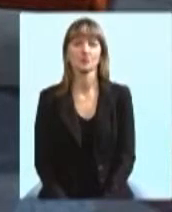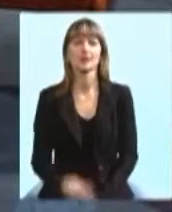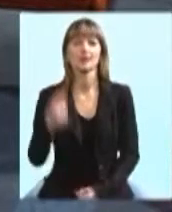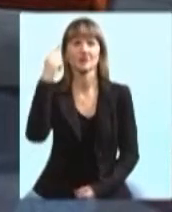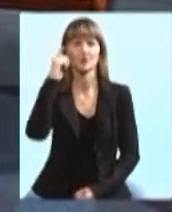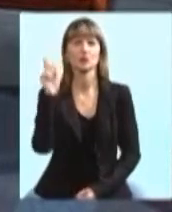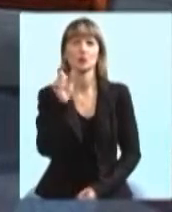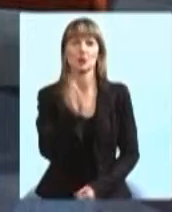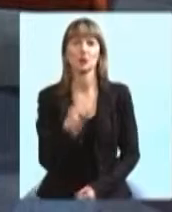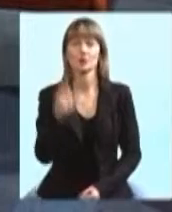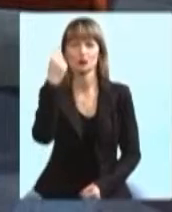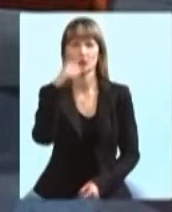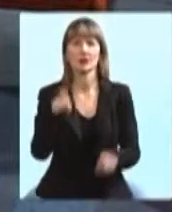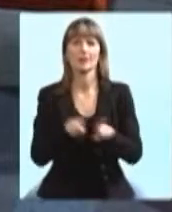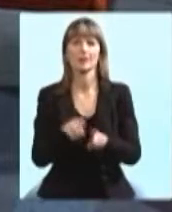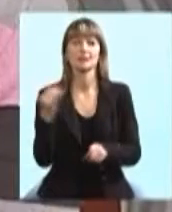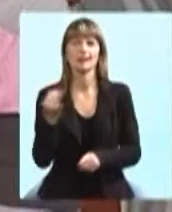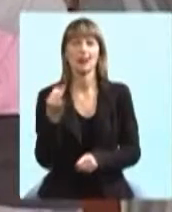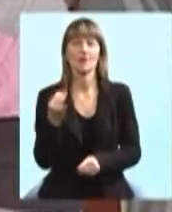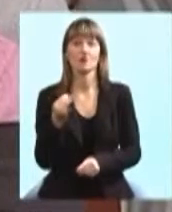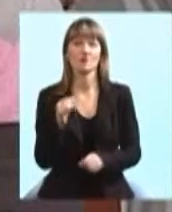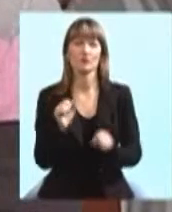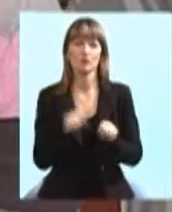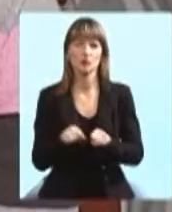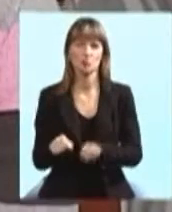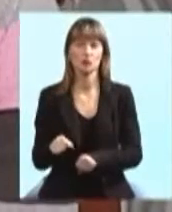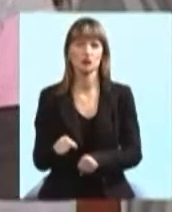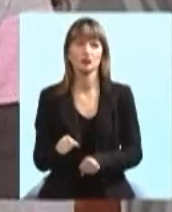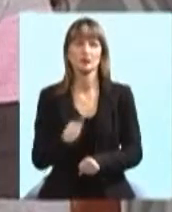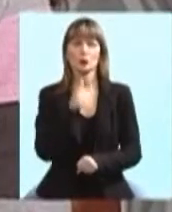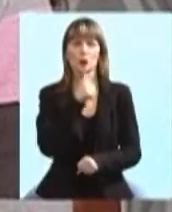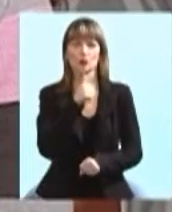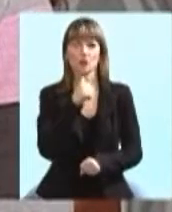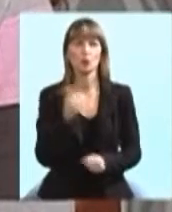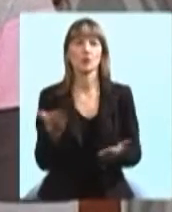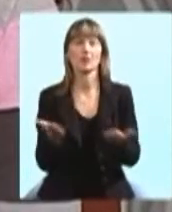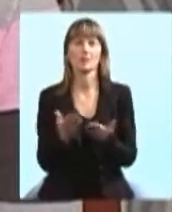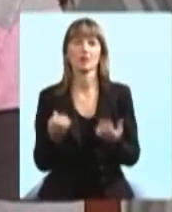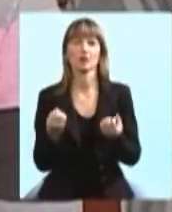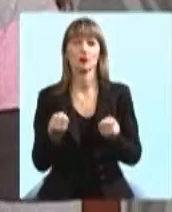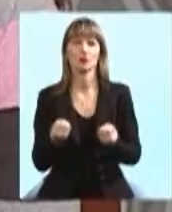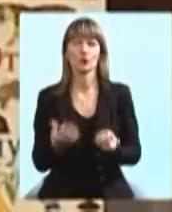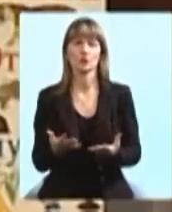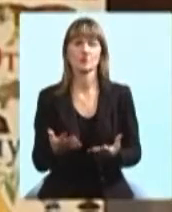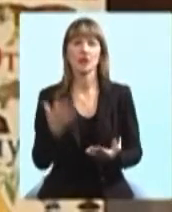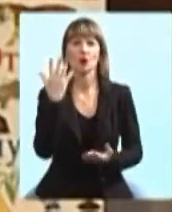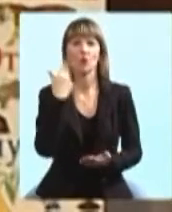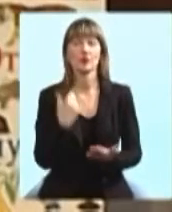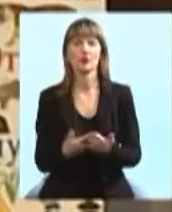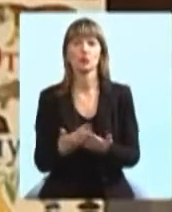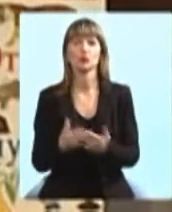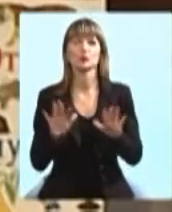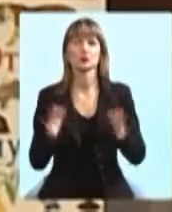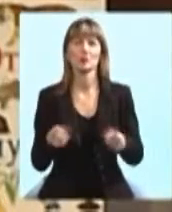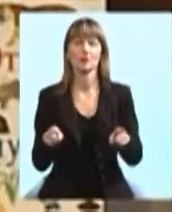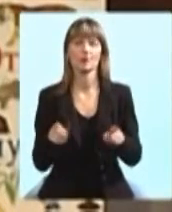Знаючи, що люди вигадали такі цікаві методи або способи, які просто-напросто, ну, коли, наприклад, трапилась